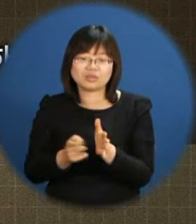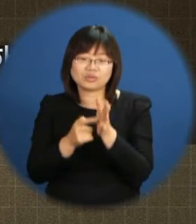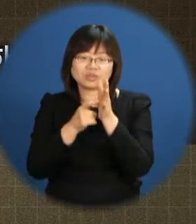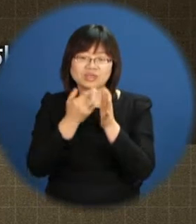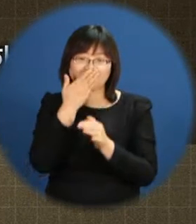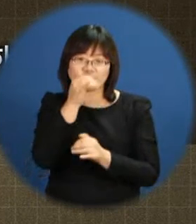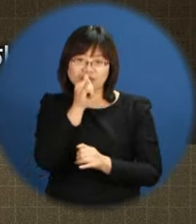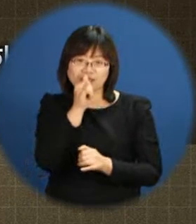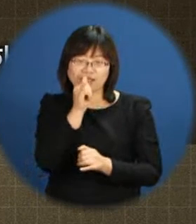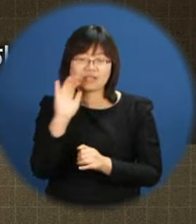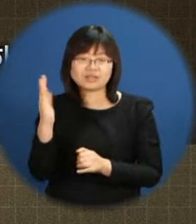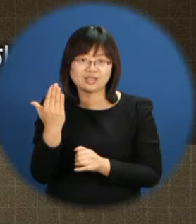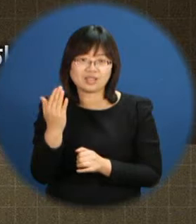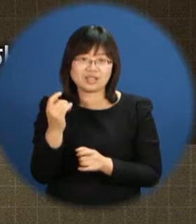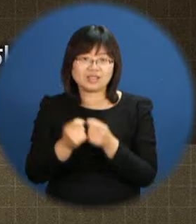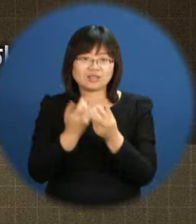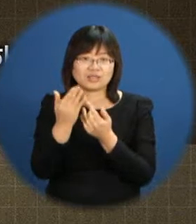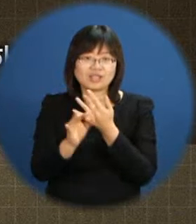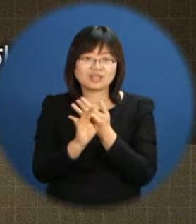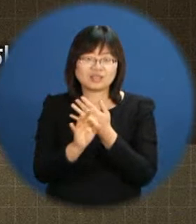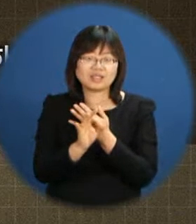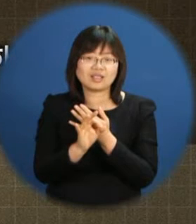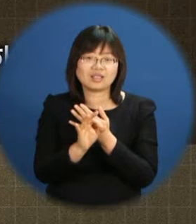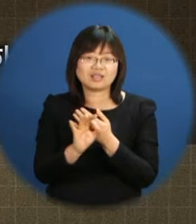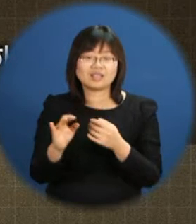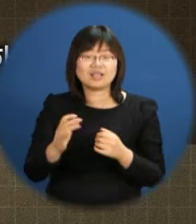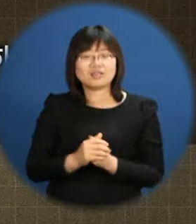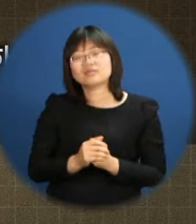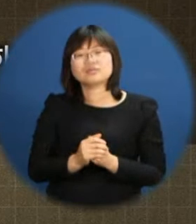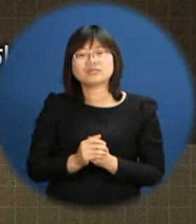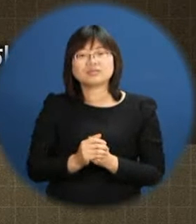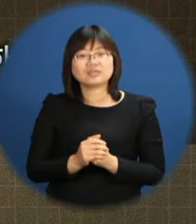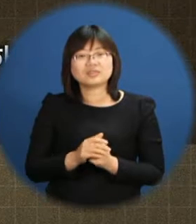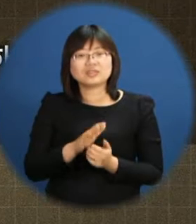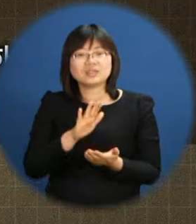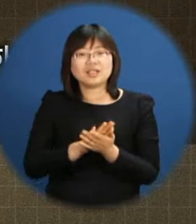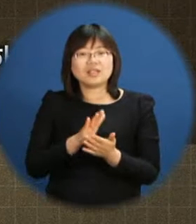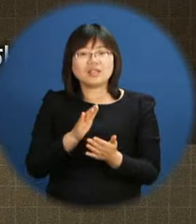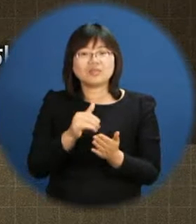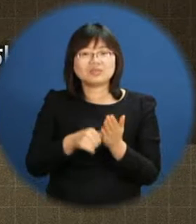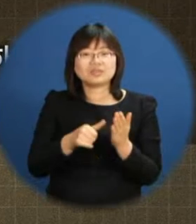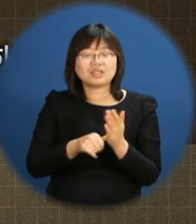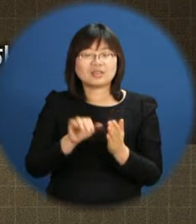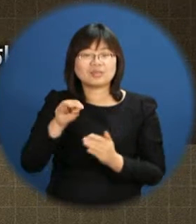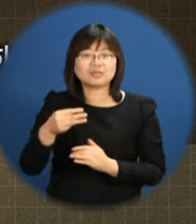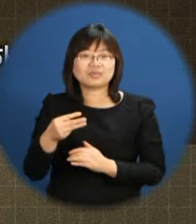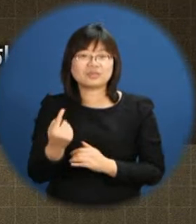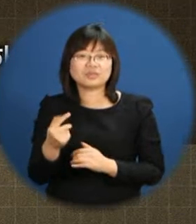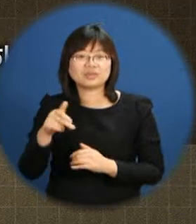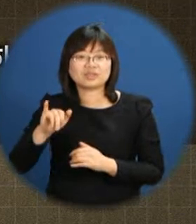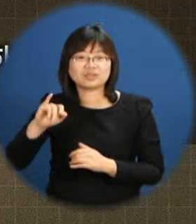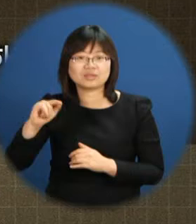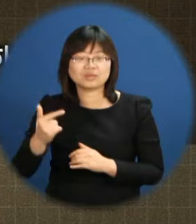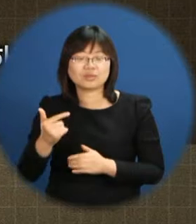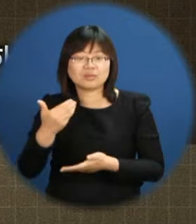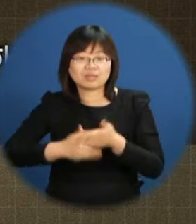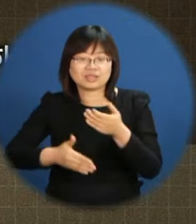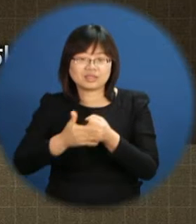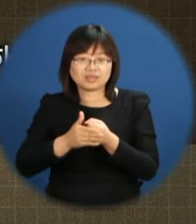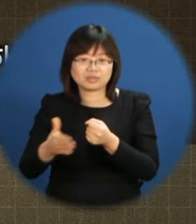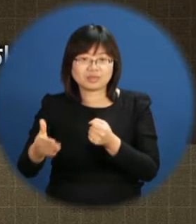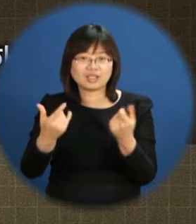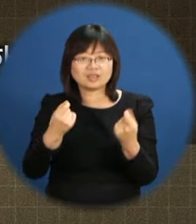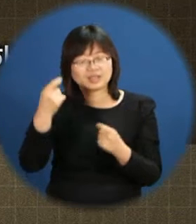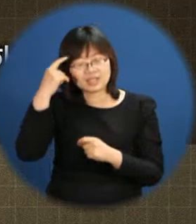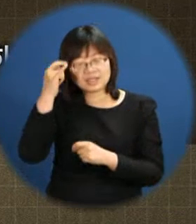크게 되죠 연소 란 건 딴 가연 물질에서 풀어 졌으니 빠지는 것 이다 그래 갖고 이제 vs 틀니가 그런